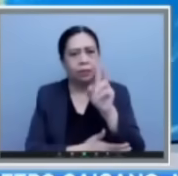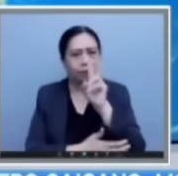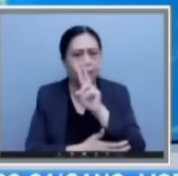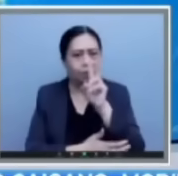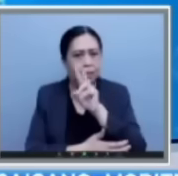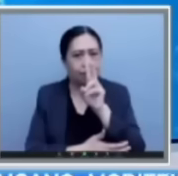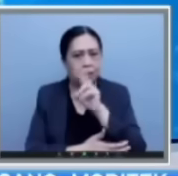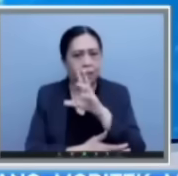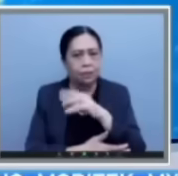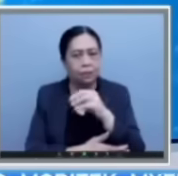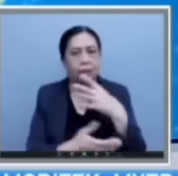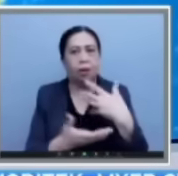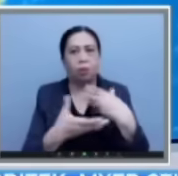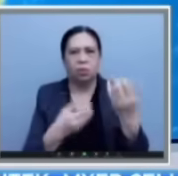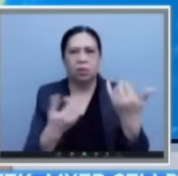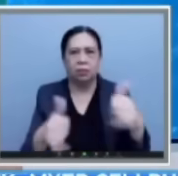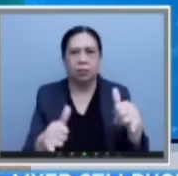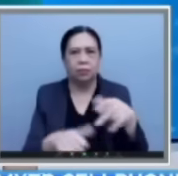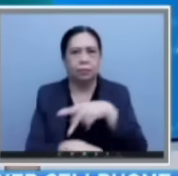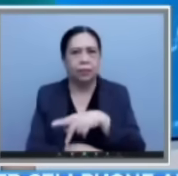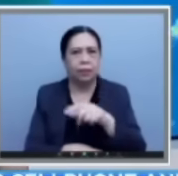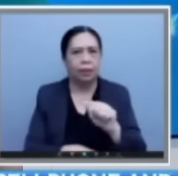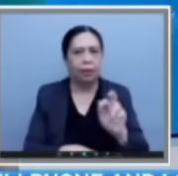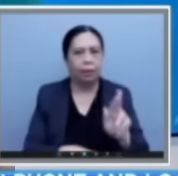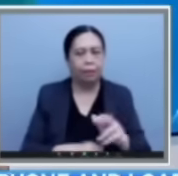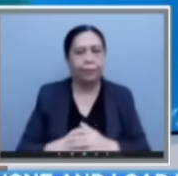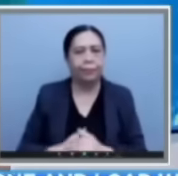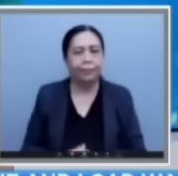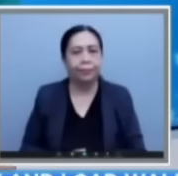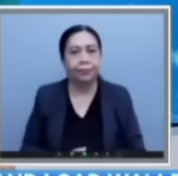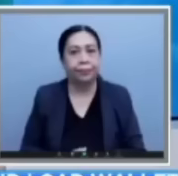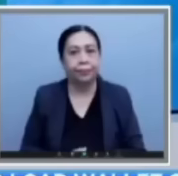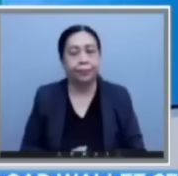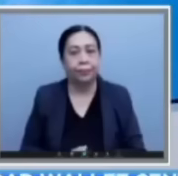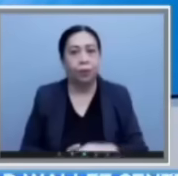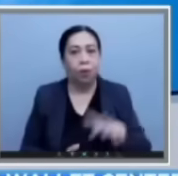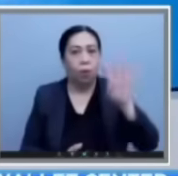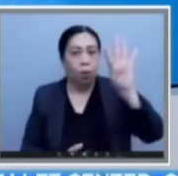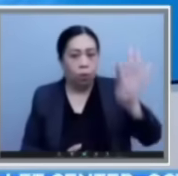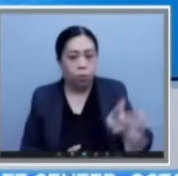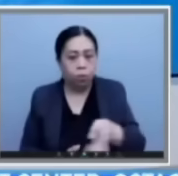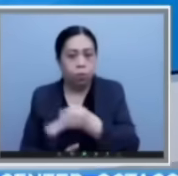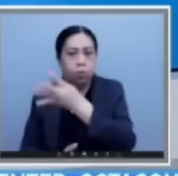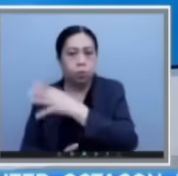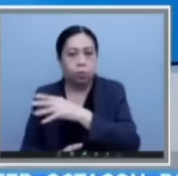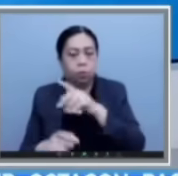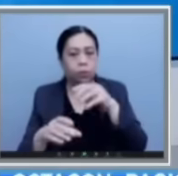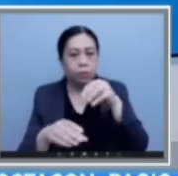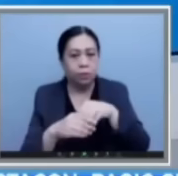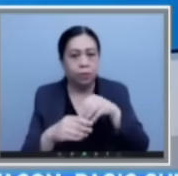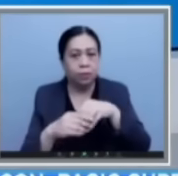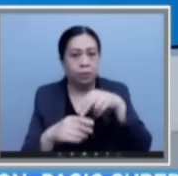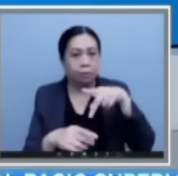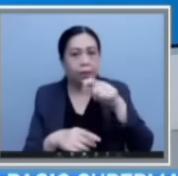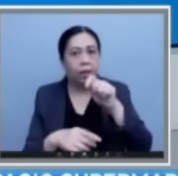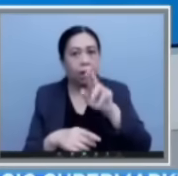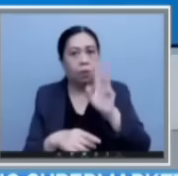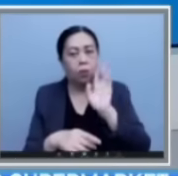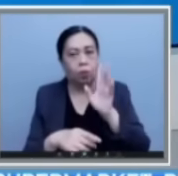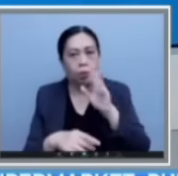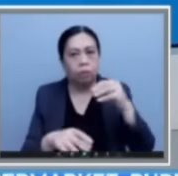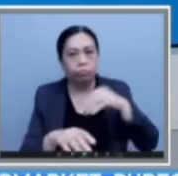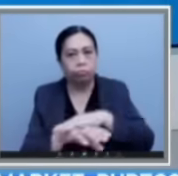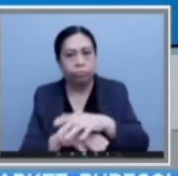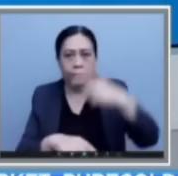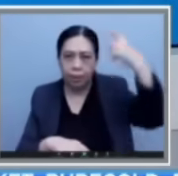at nasa labas pa iyan ng par ang truffle Extension ng lpa na nasa loob ng par ang magpapaulan sa Batanes at